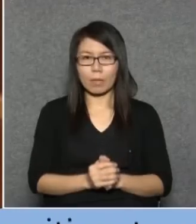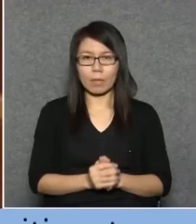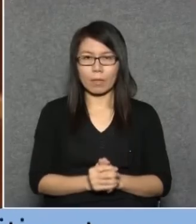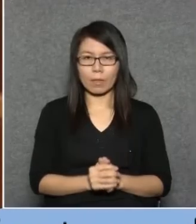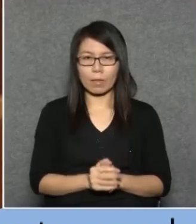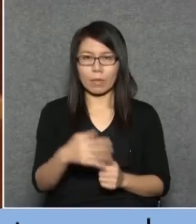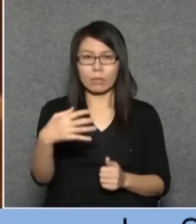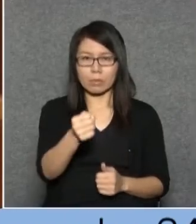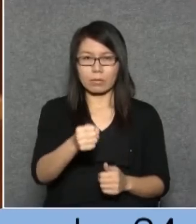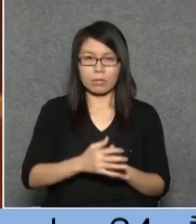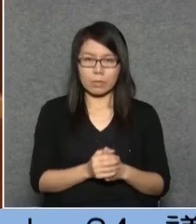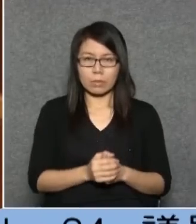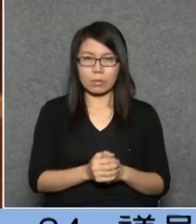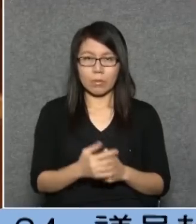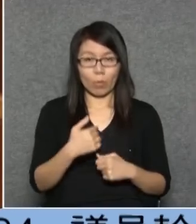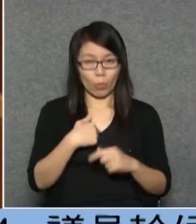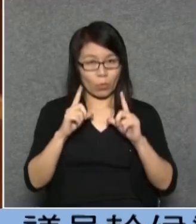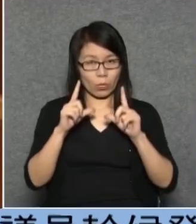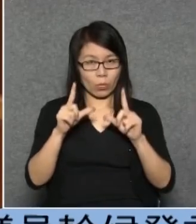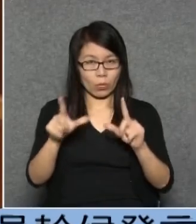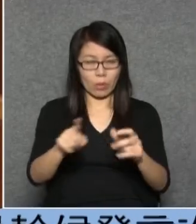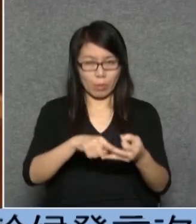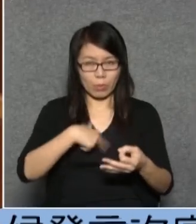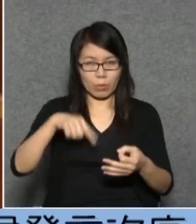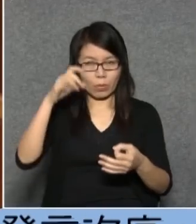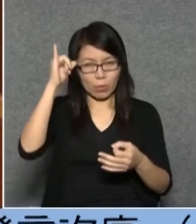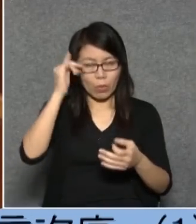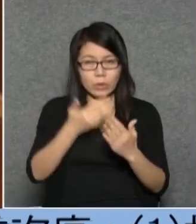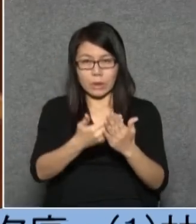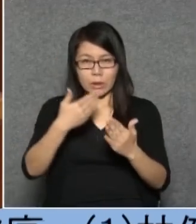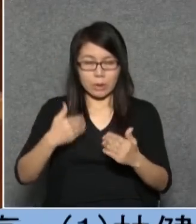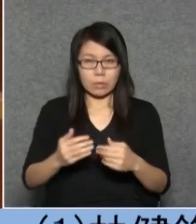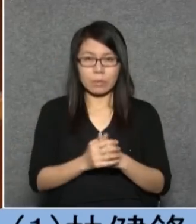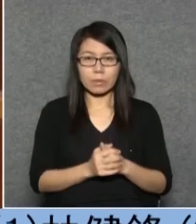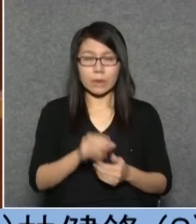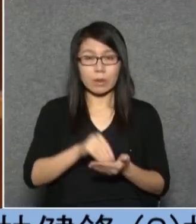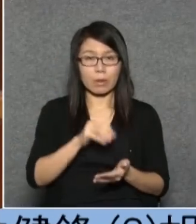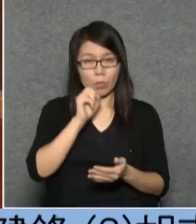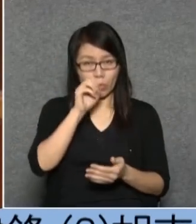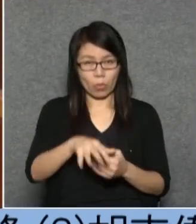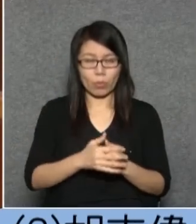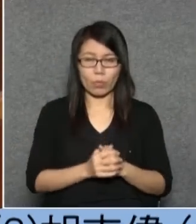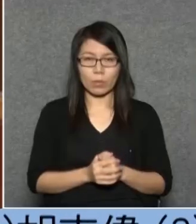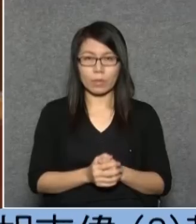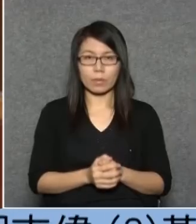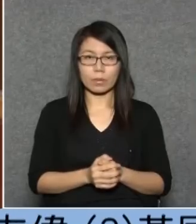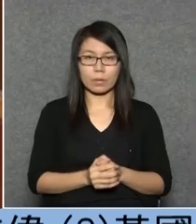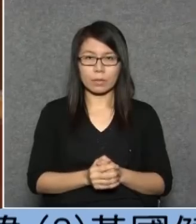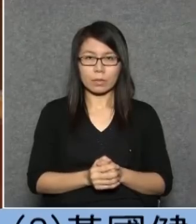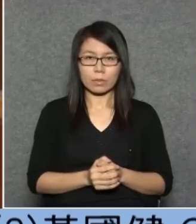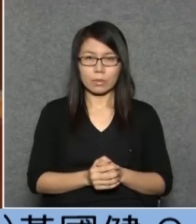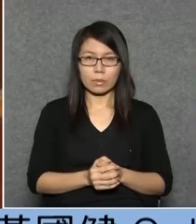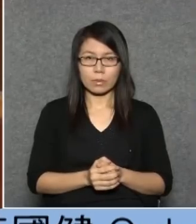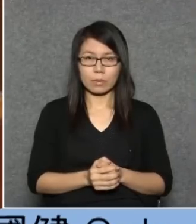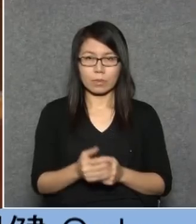主席，喺我回答郭荣亨议员嘅提问之前，我必须要讲，呢几